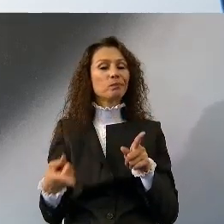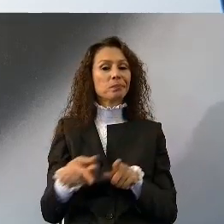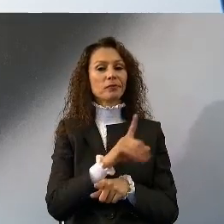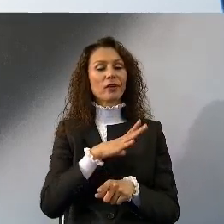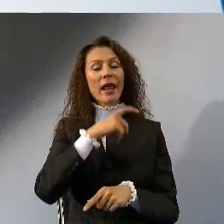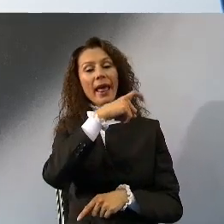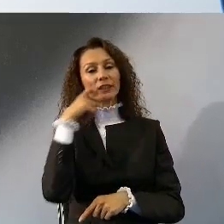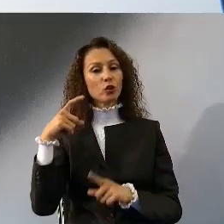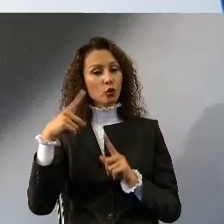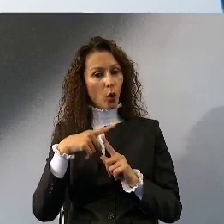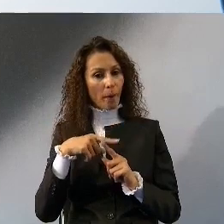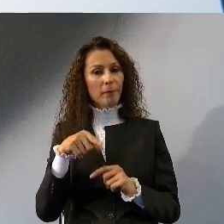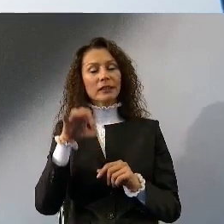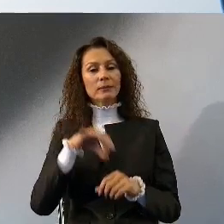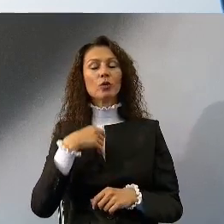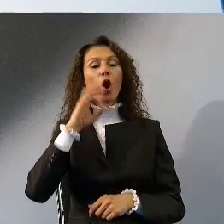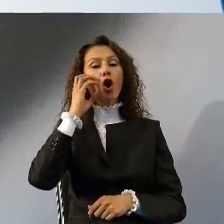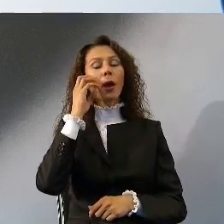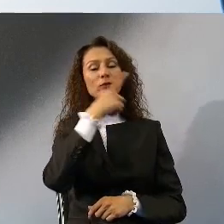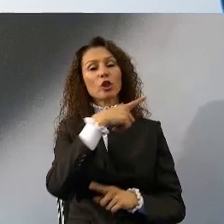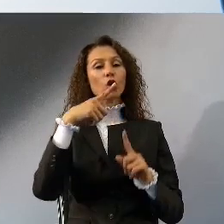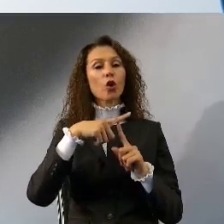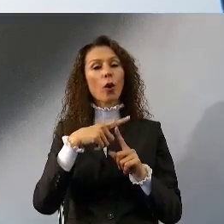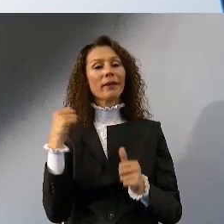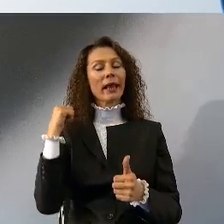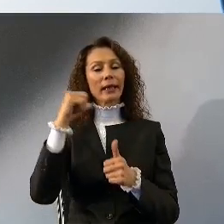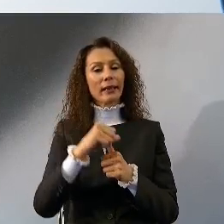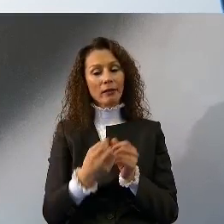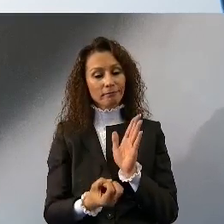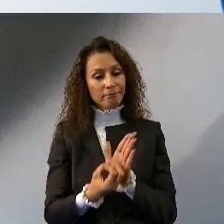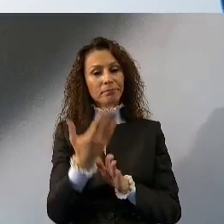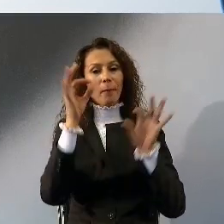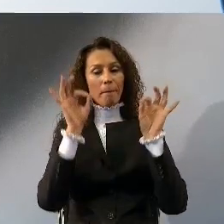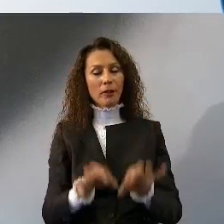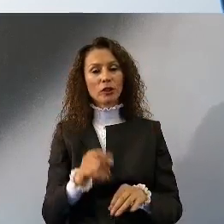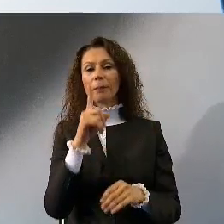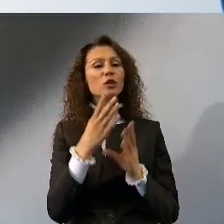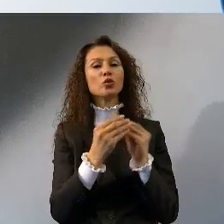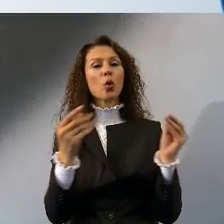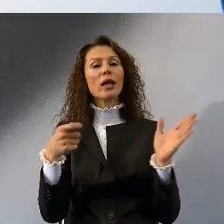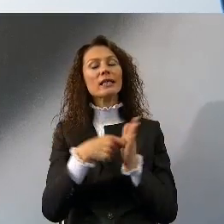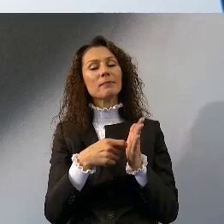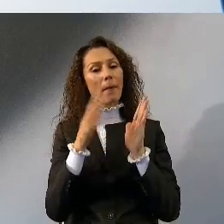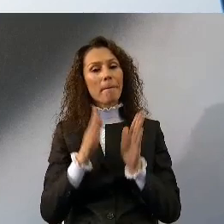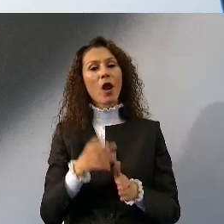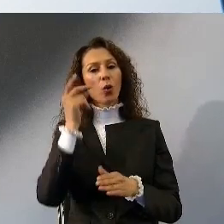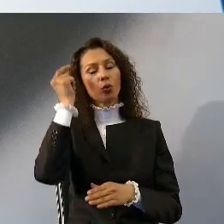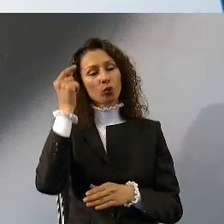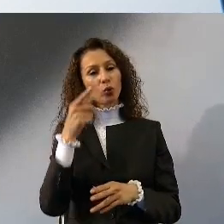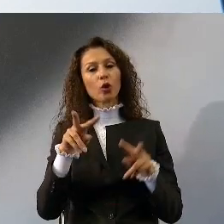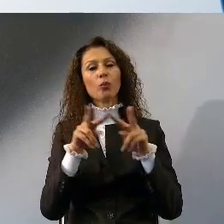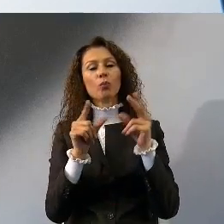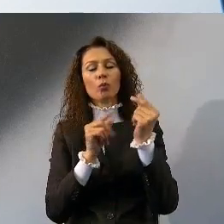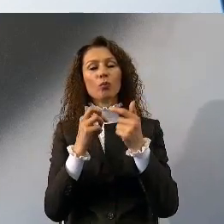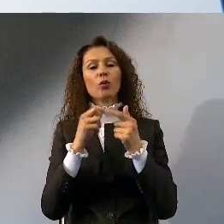Eski tohumlar bunlar. Şimdi biz Ödemiş'te bunları tohum olarak yeniden yetiştirmeye başladık. Birçoğunun ismini bile unuttuk. Mürdümük, gambille